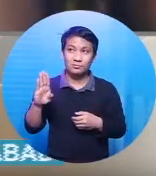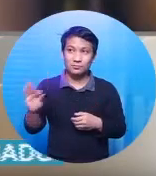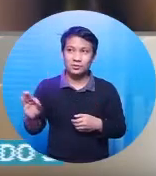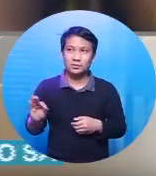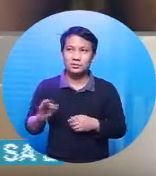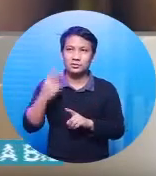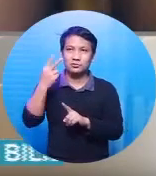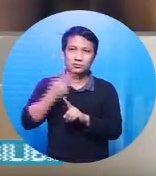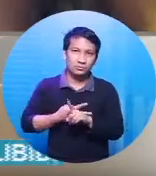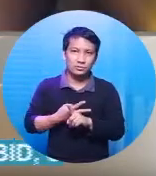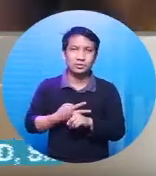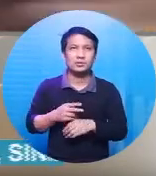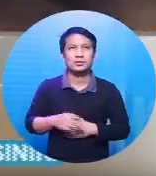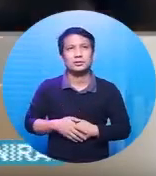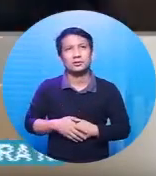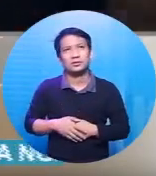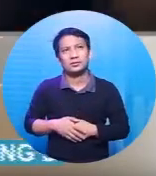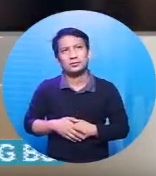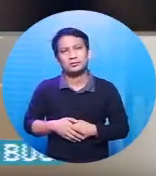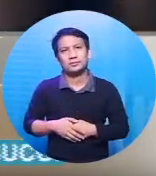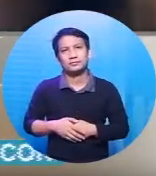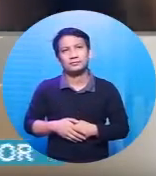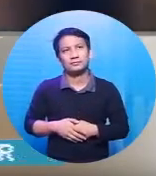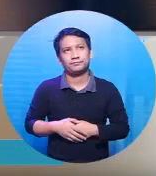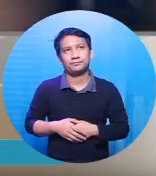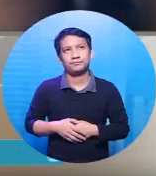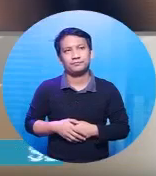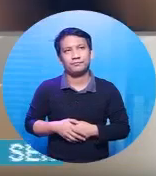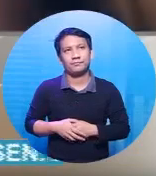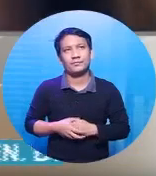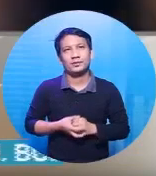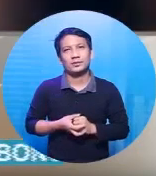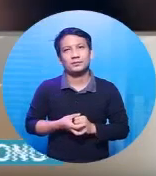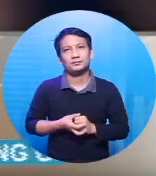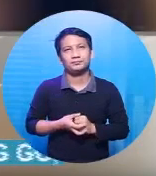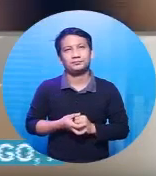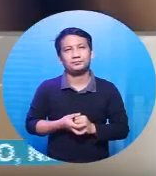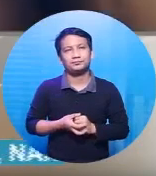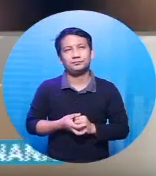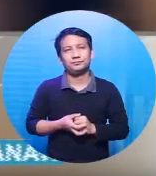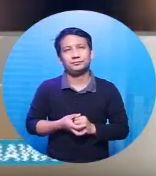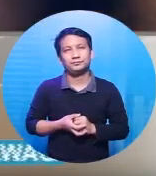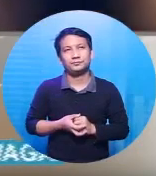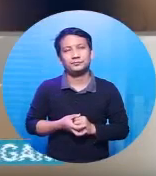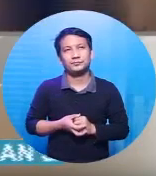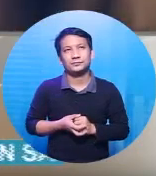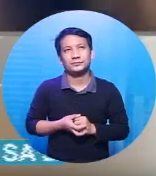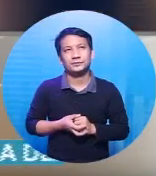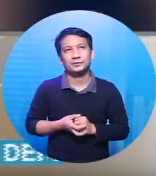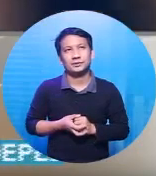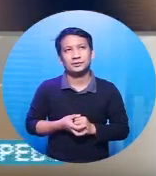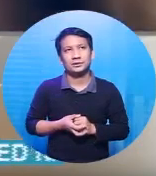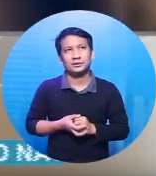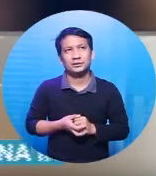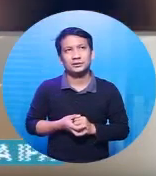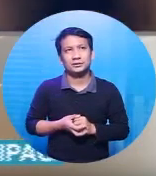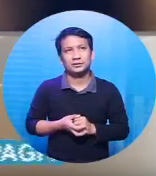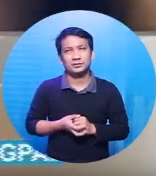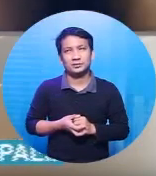Opo, two months po, hiwalay na kami. Okay. Sige. At andali lang. Direk.